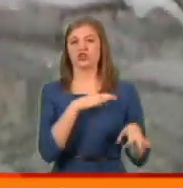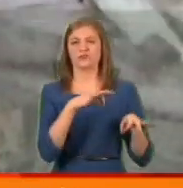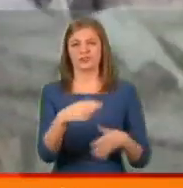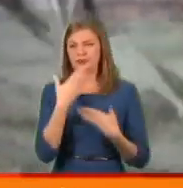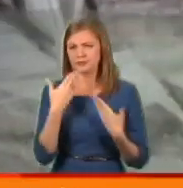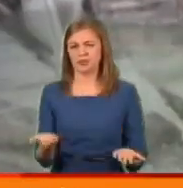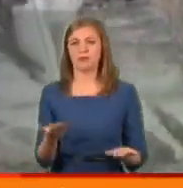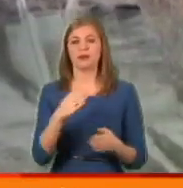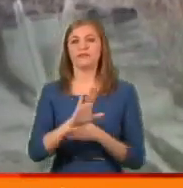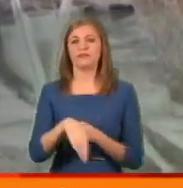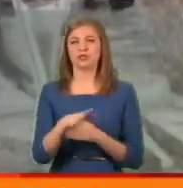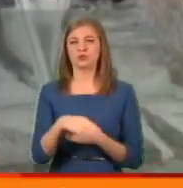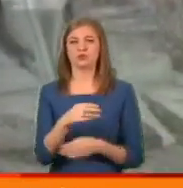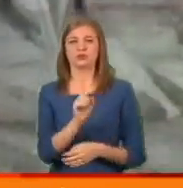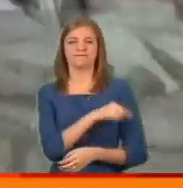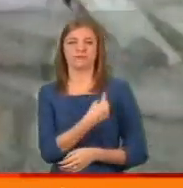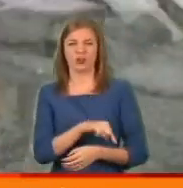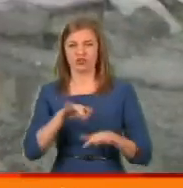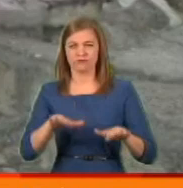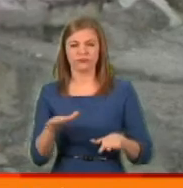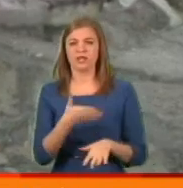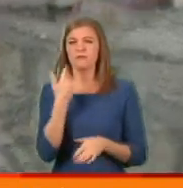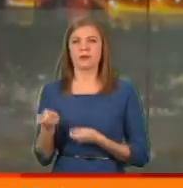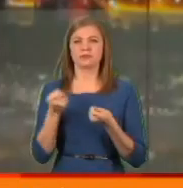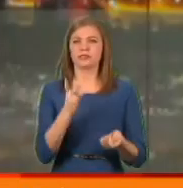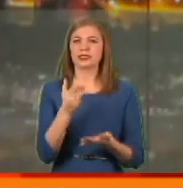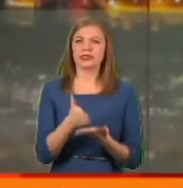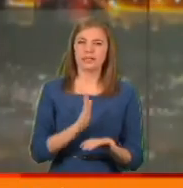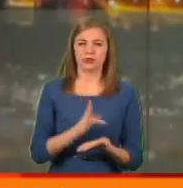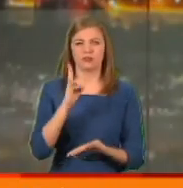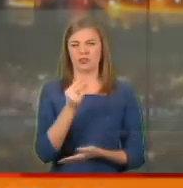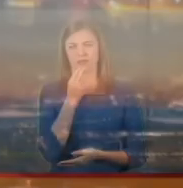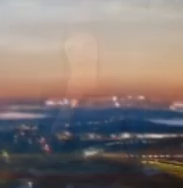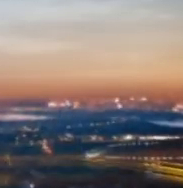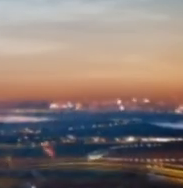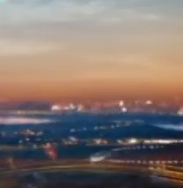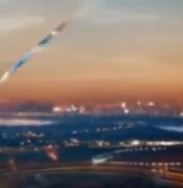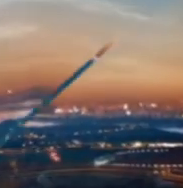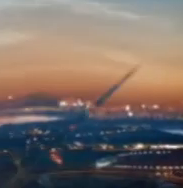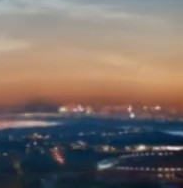їздить, відсутній фельдшерський пункт, не привозять ані хліба, ані харчів.